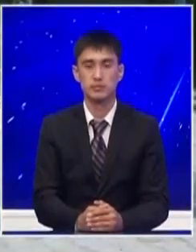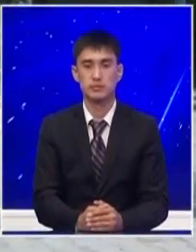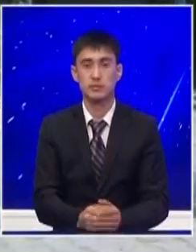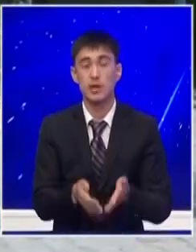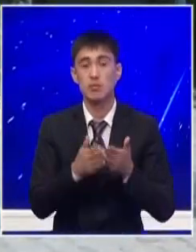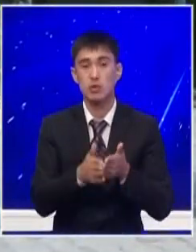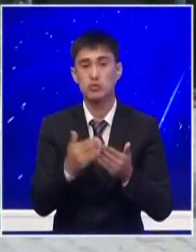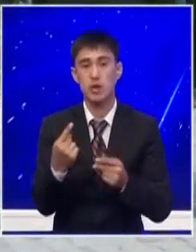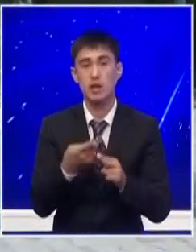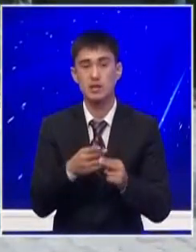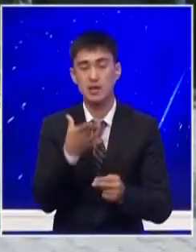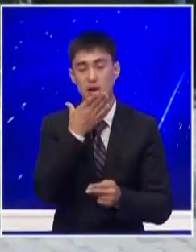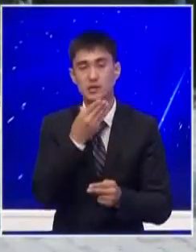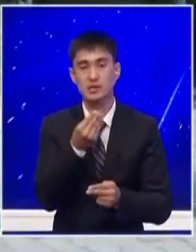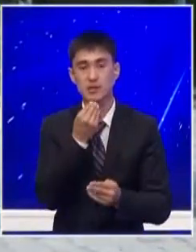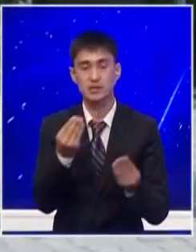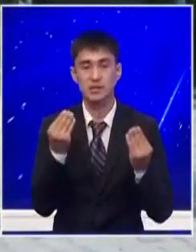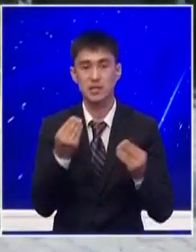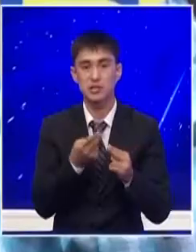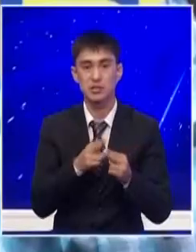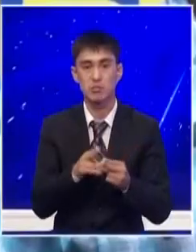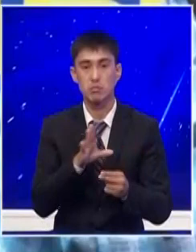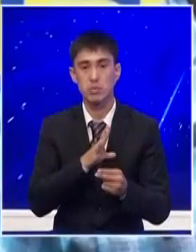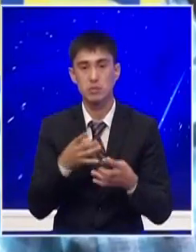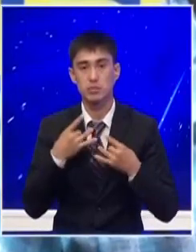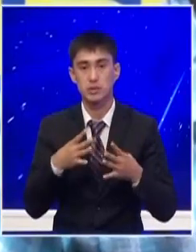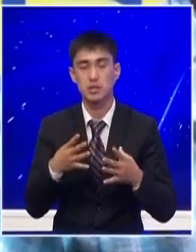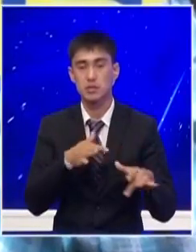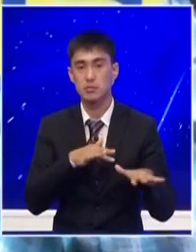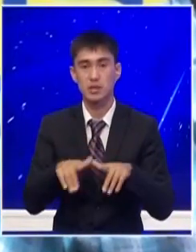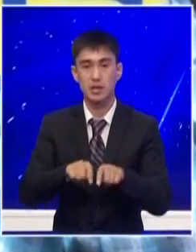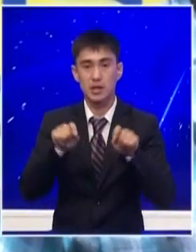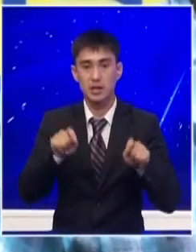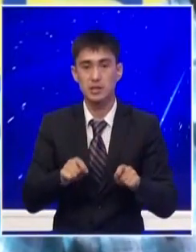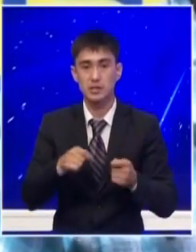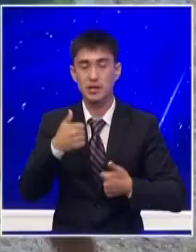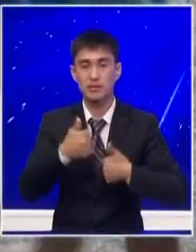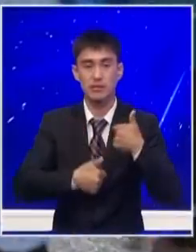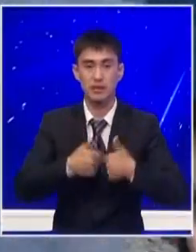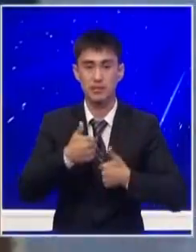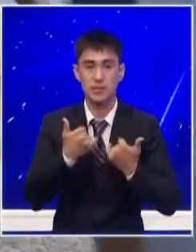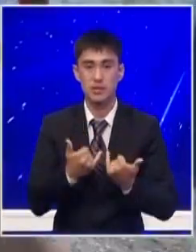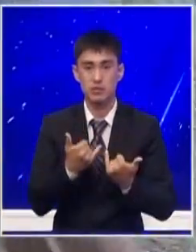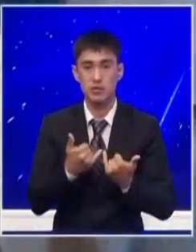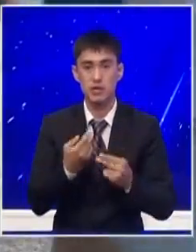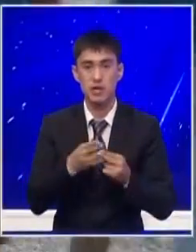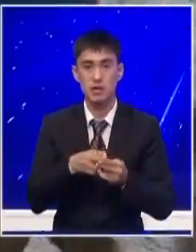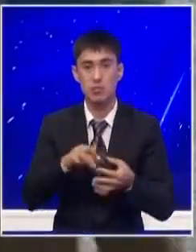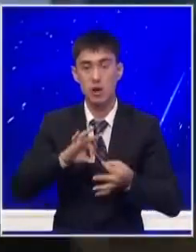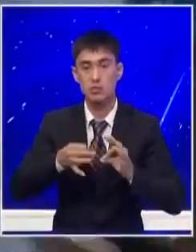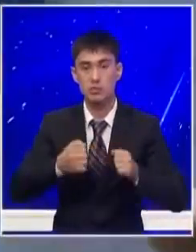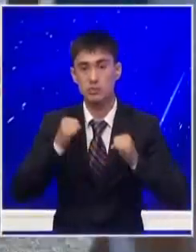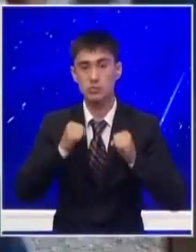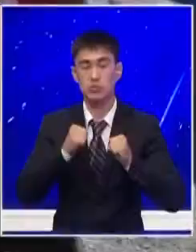Парусный спорт – один из красивых и зрелищных. Было отмечено на торжественном открытии соревнований. Сегодня этому олимпийскому